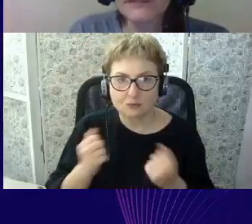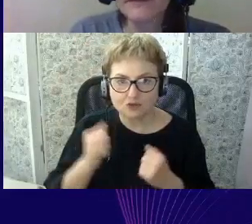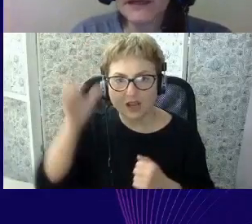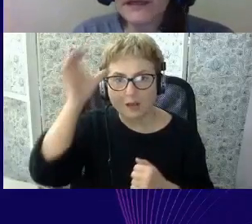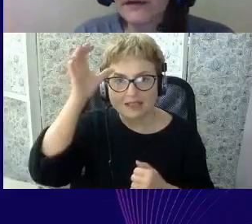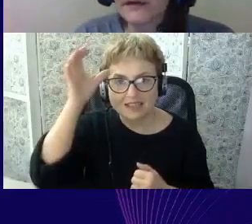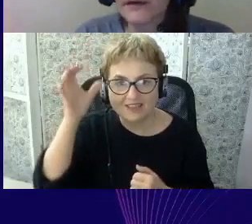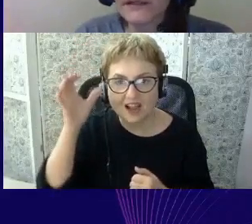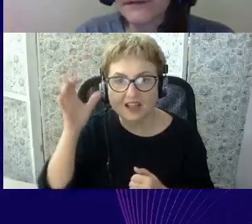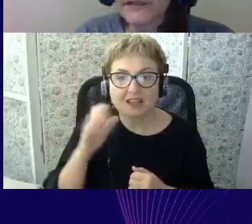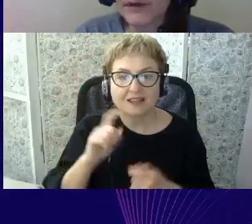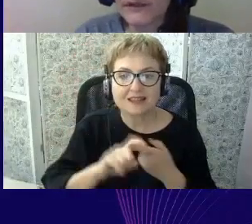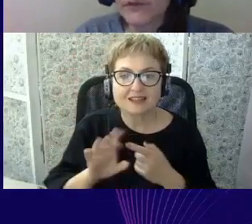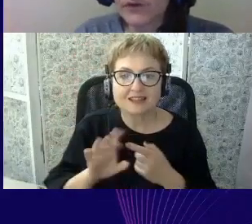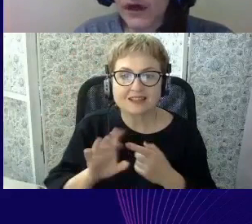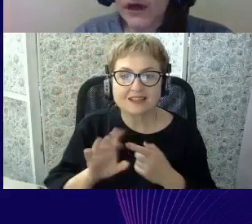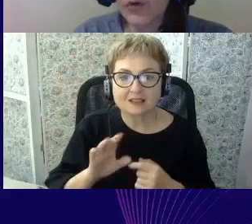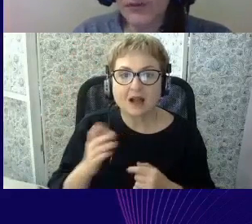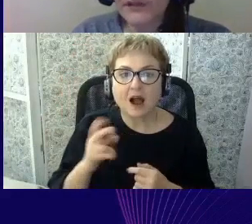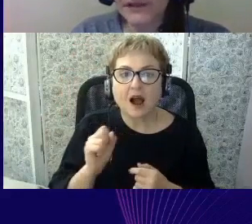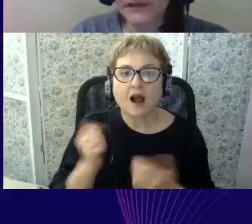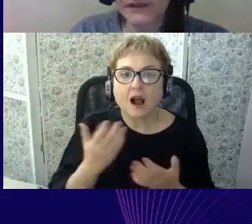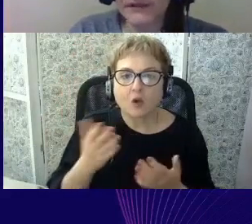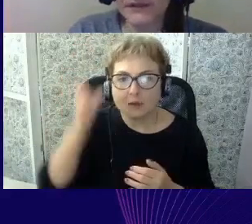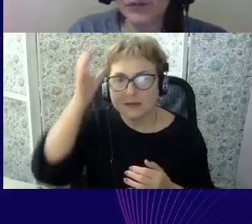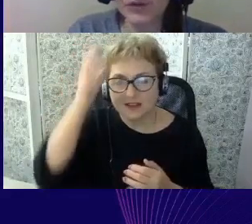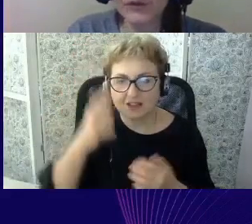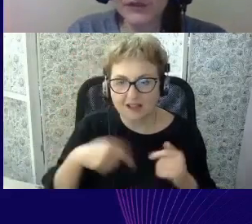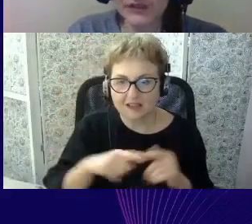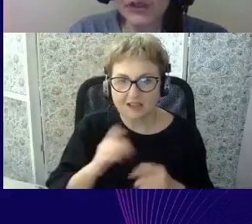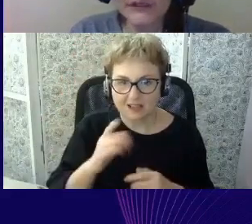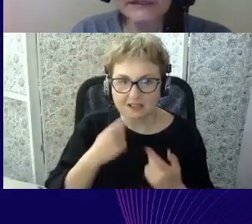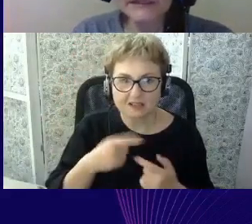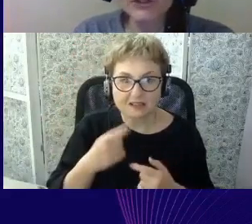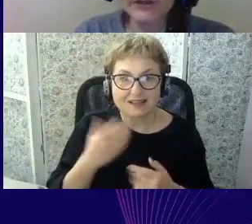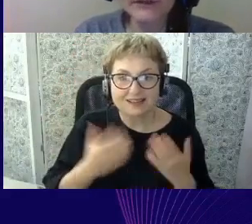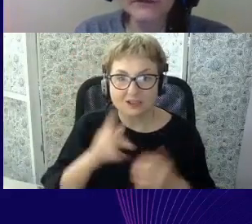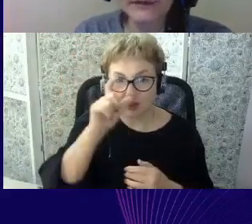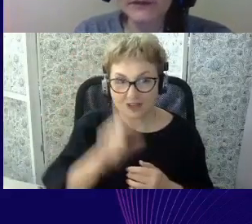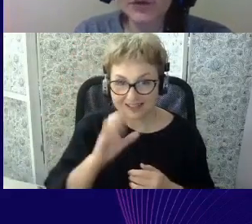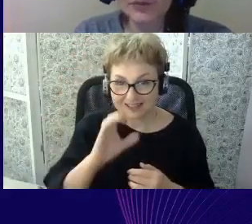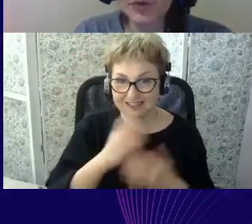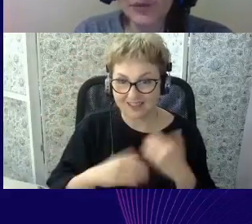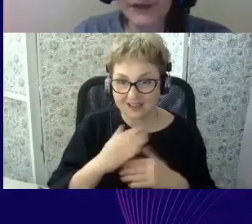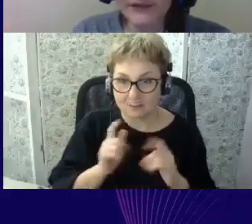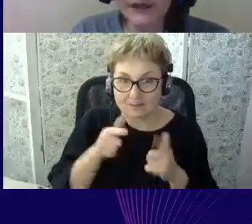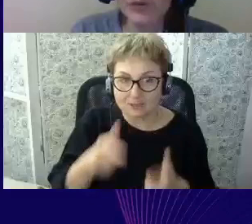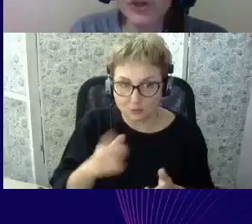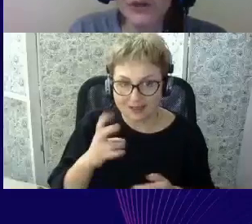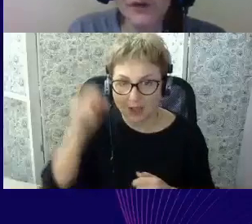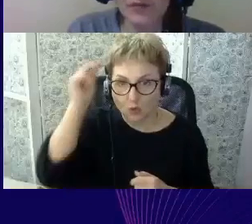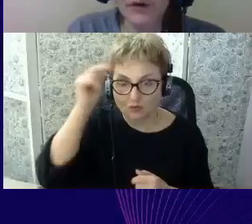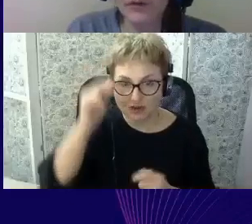получении образования, независимо от того, о какой образовательной организации будет идти речь, если человек с инвалидностью поступает